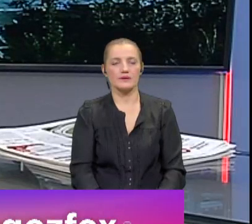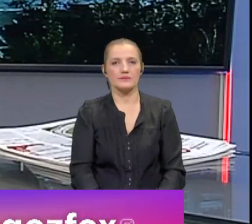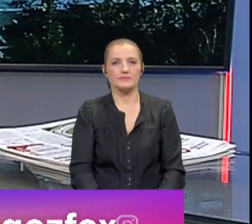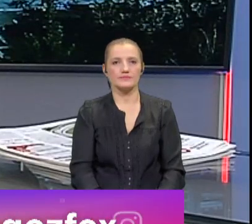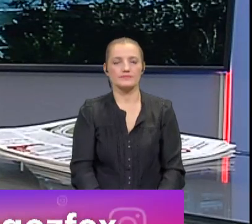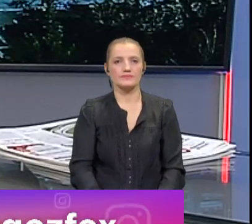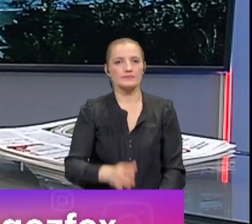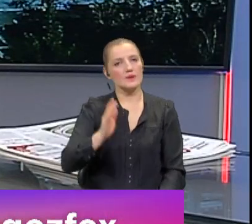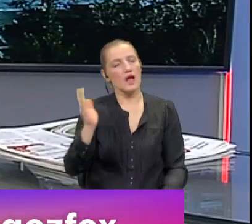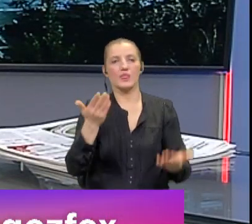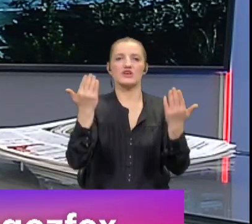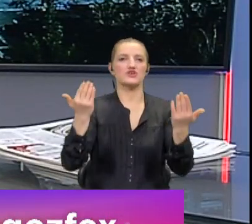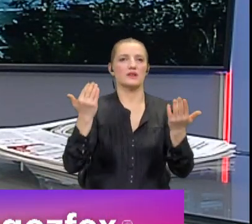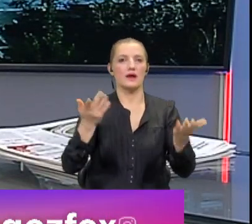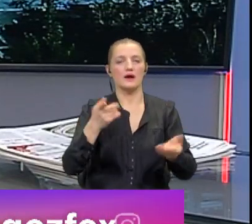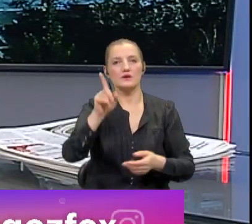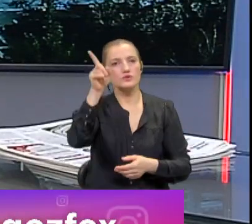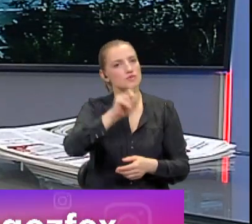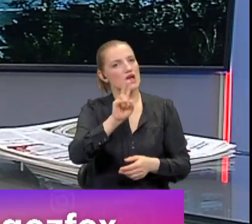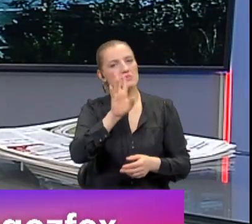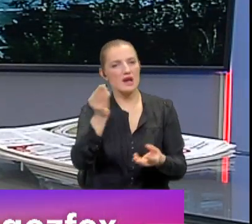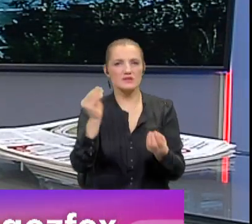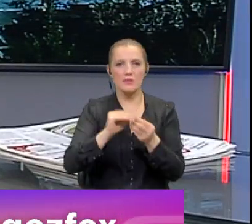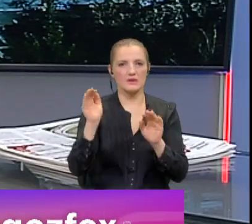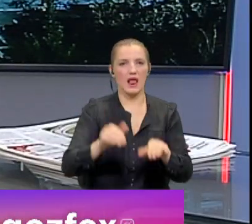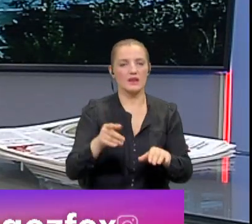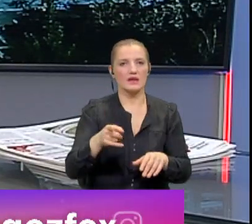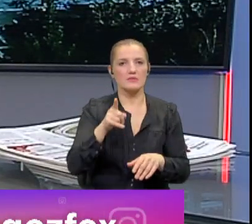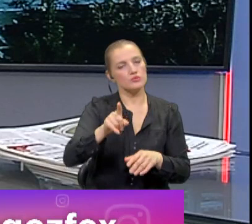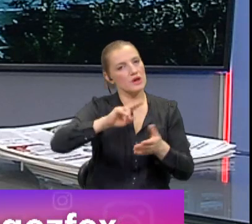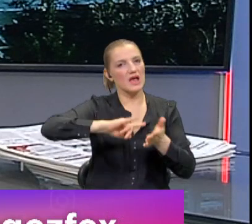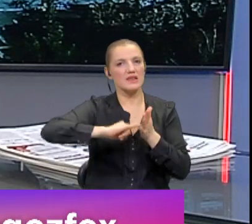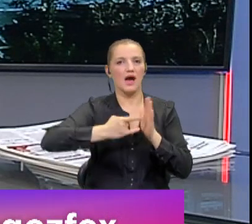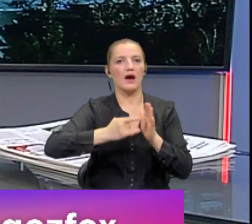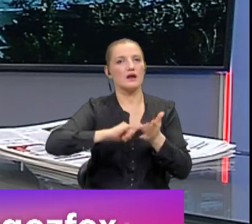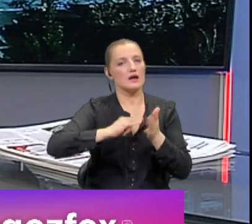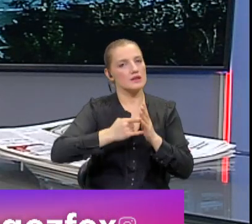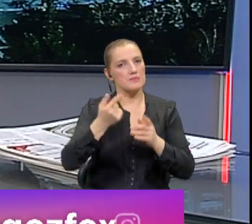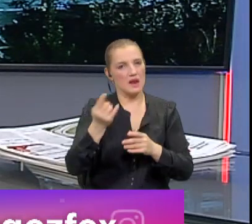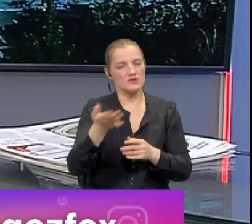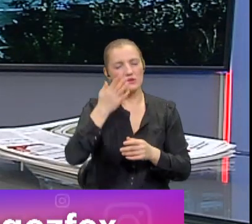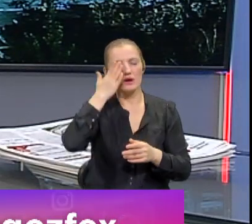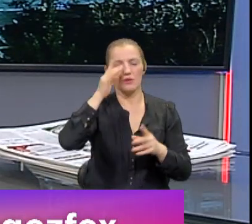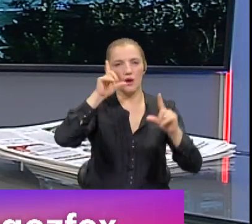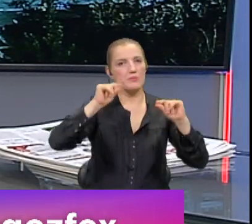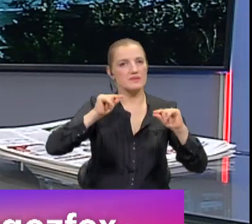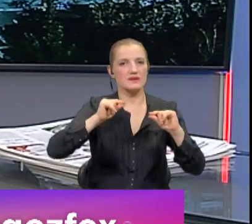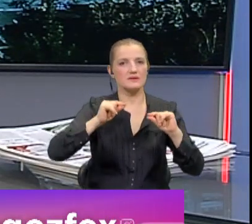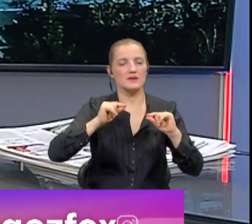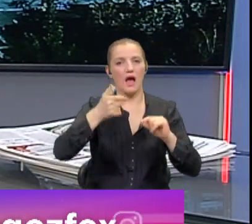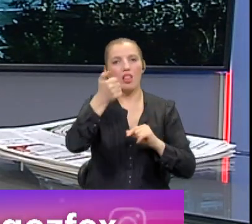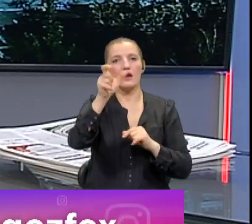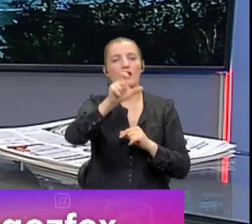Biz Hadi inşallah Şimdi yüzde yirmi beş falan zam geldi bunu idare edin Birazcık böyle hatta gözünüzü kapatın